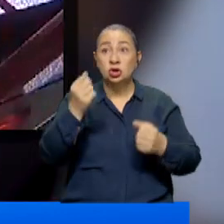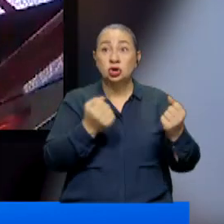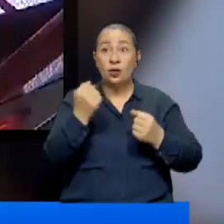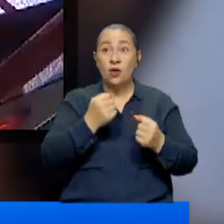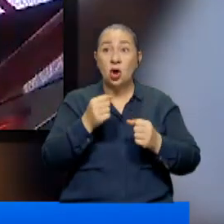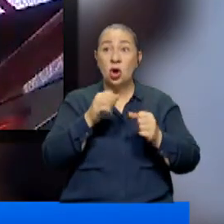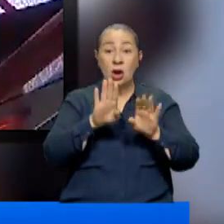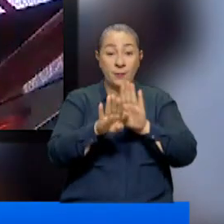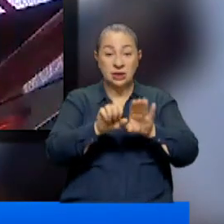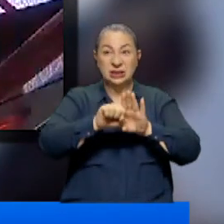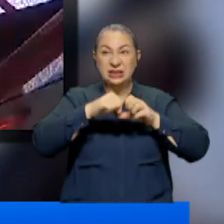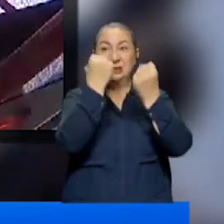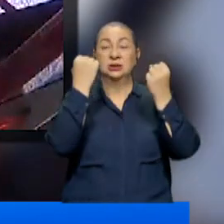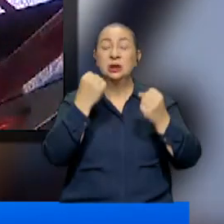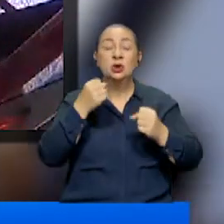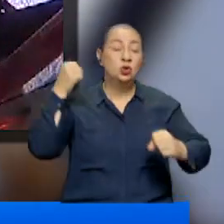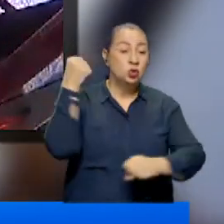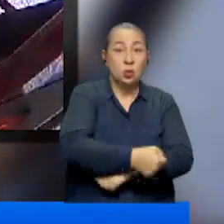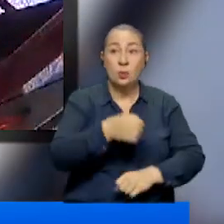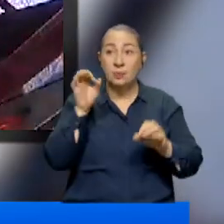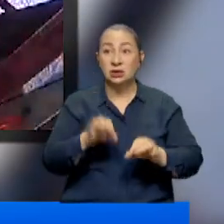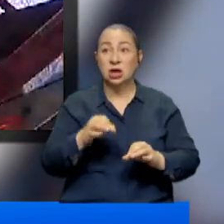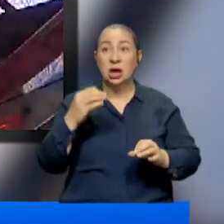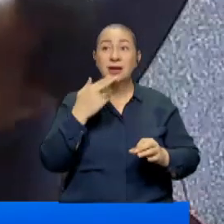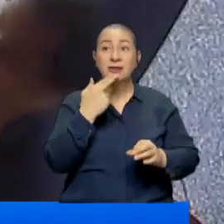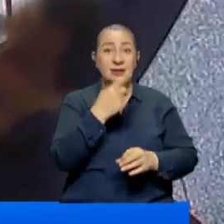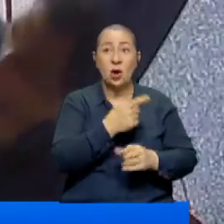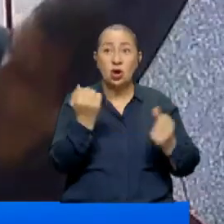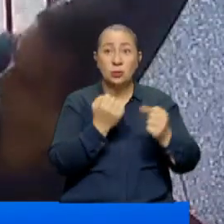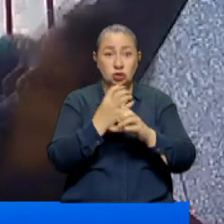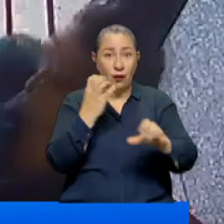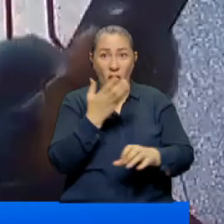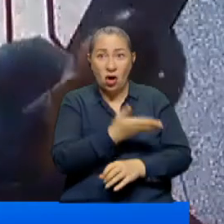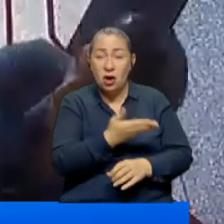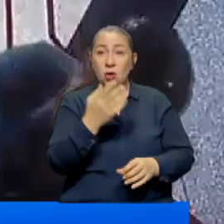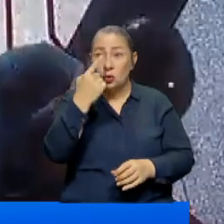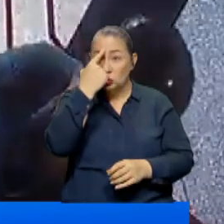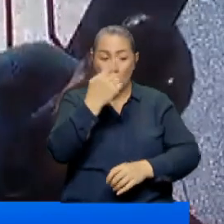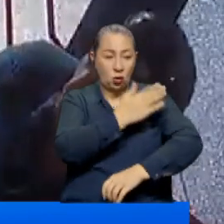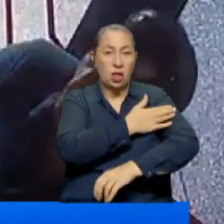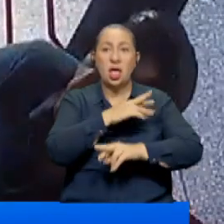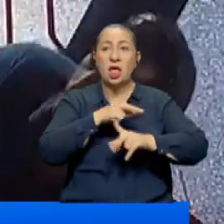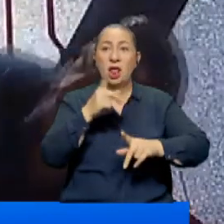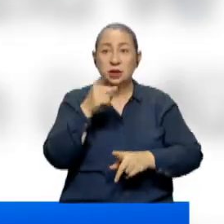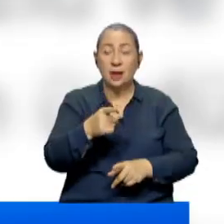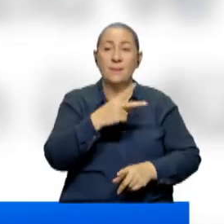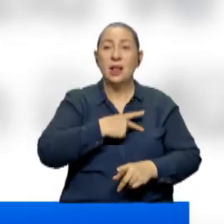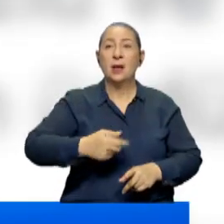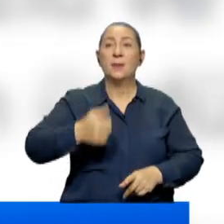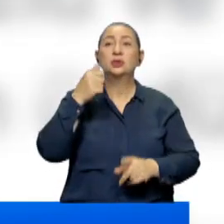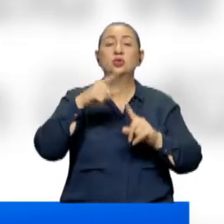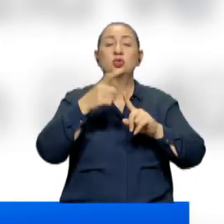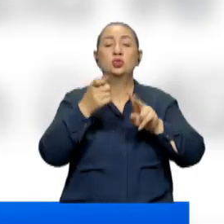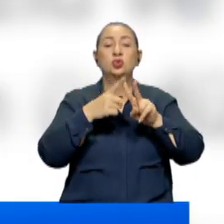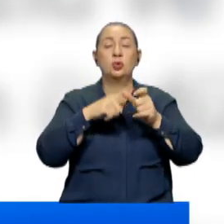Şoför koruma kapısını da kırdı saldırgan. Yumruk atmaya başladı. Kamu çalışanı kadın otobüs şoförü gözünden ve kolundan yaralandı. Belediye Başkanı